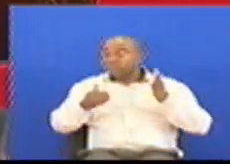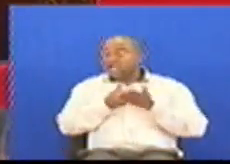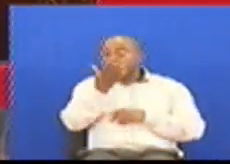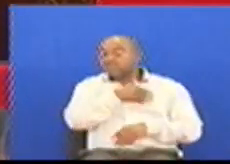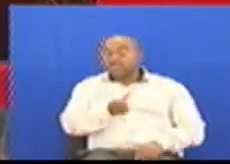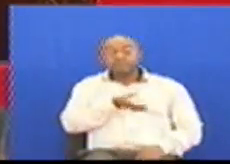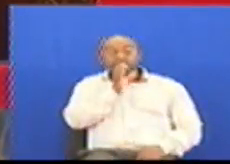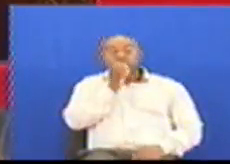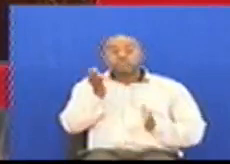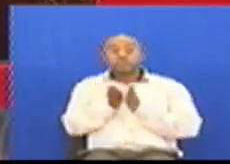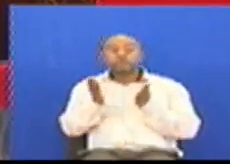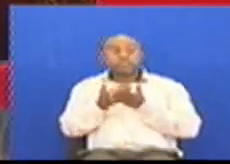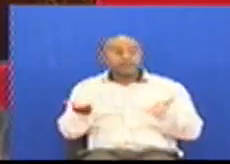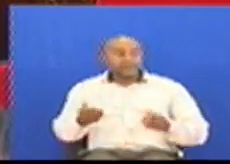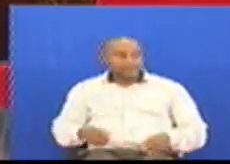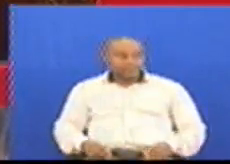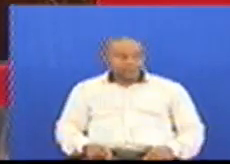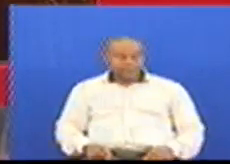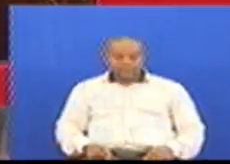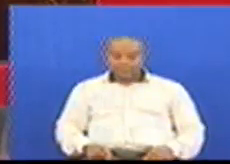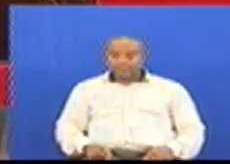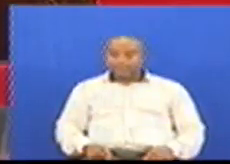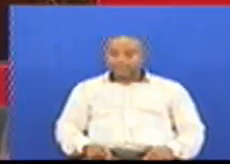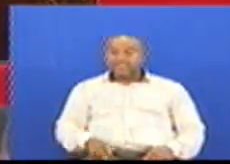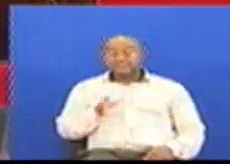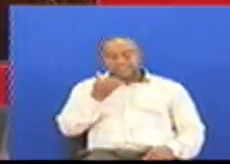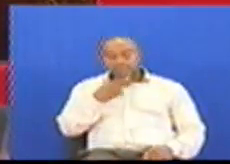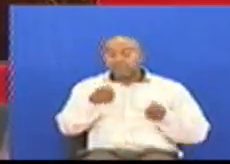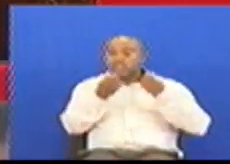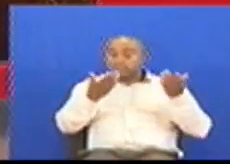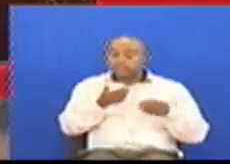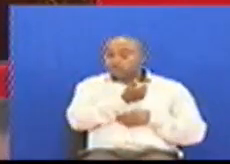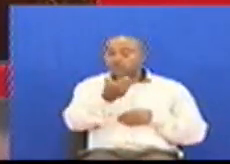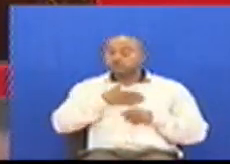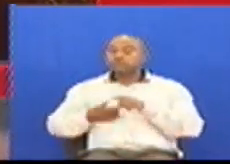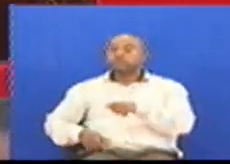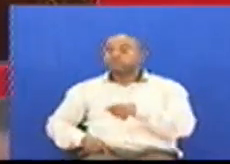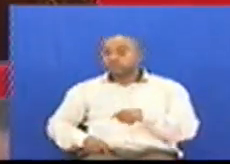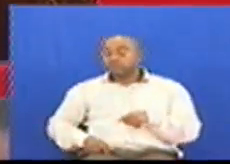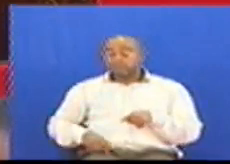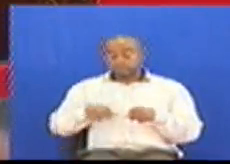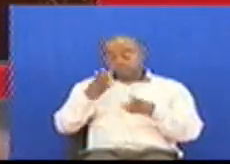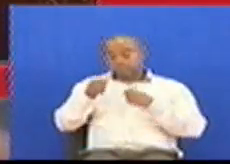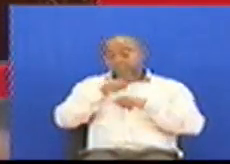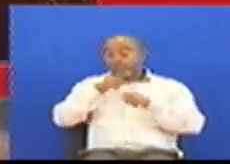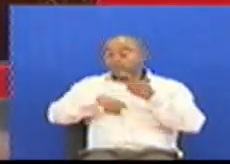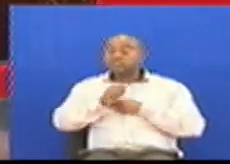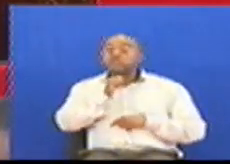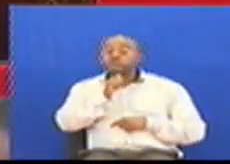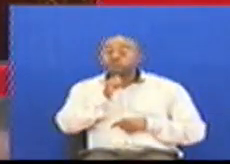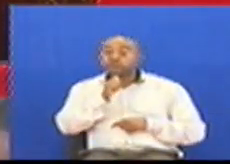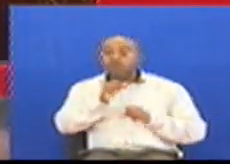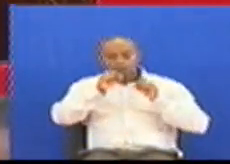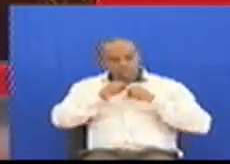shule. Ashakumsimatusi mama zetu, dada zetu, shangazi zetu, watoto wetu wa kike wanapokwenda msalani lazima